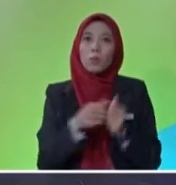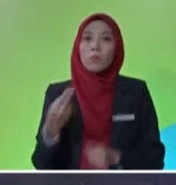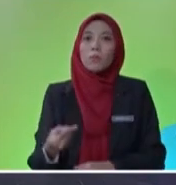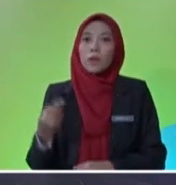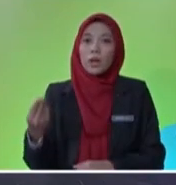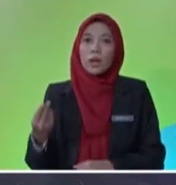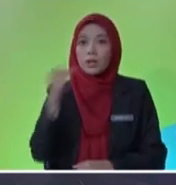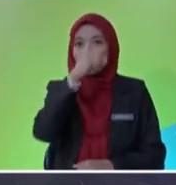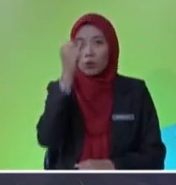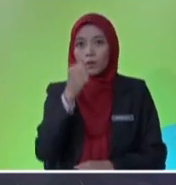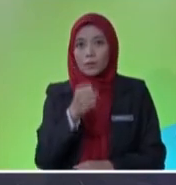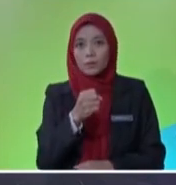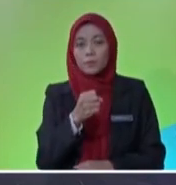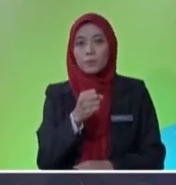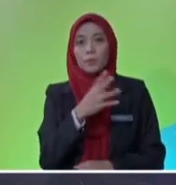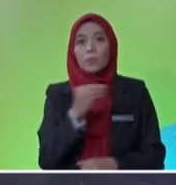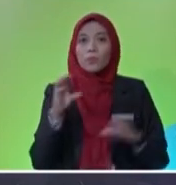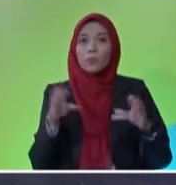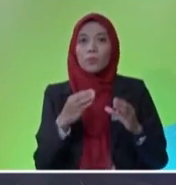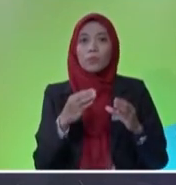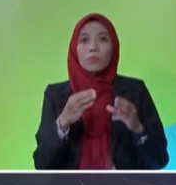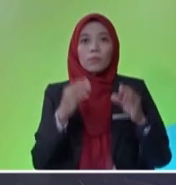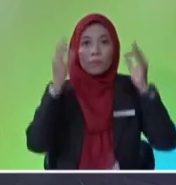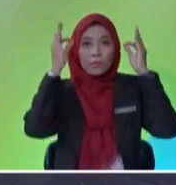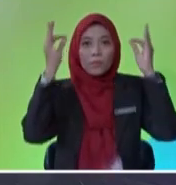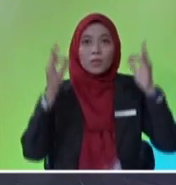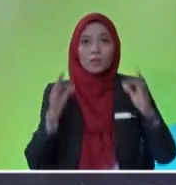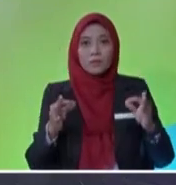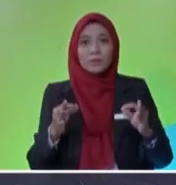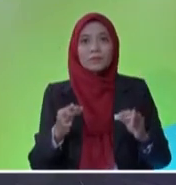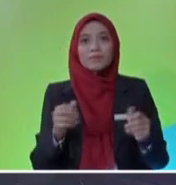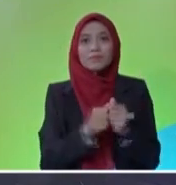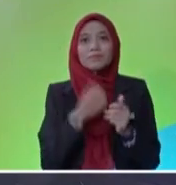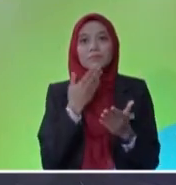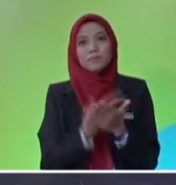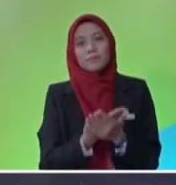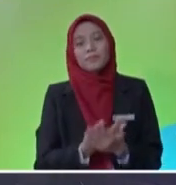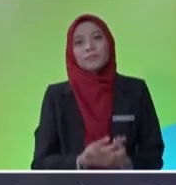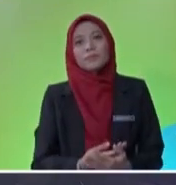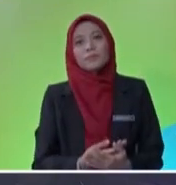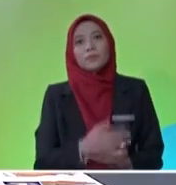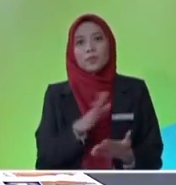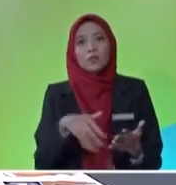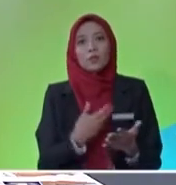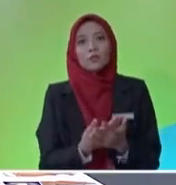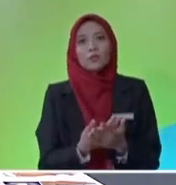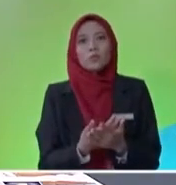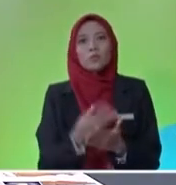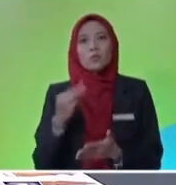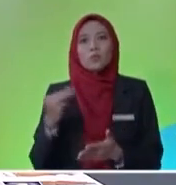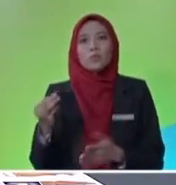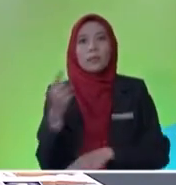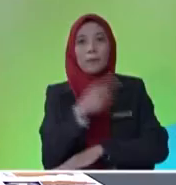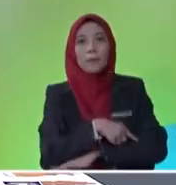murid-murid dapat membuat kesimpulan dengan baik dan lafayette gozaimasu Diego prestasi keseluruhan mereka pada hari ini